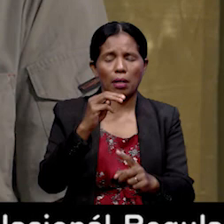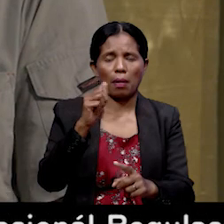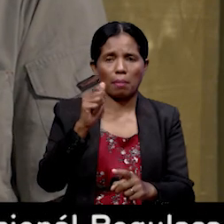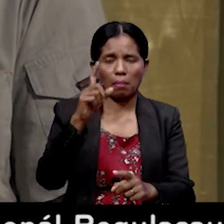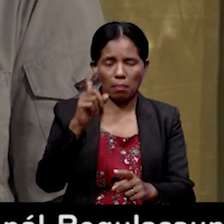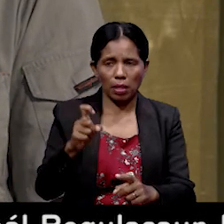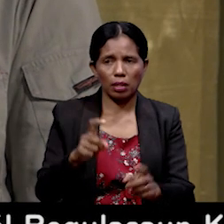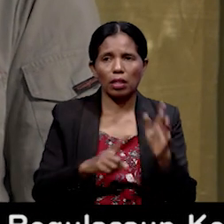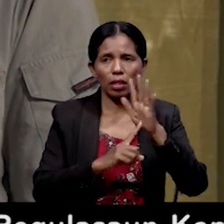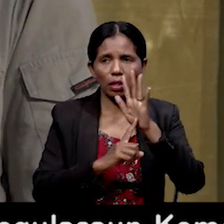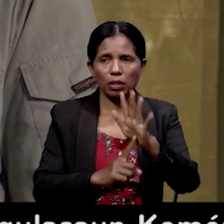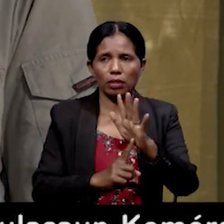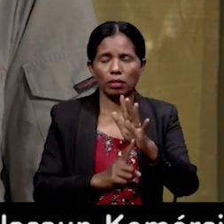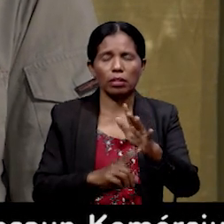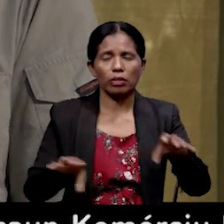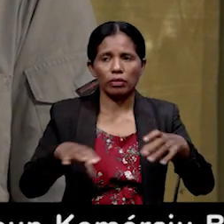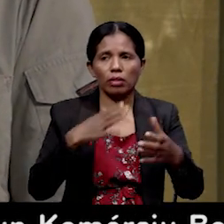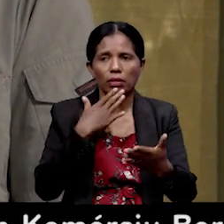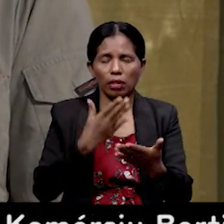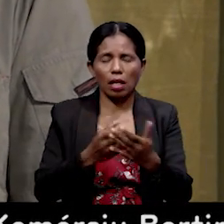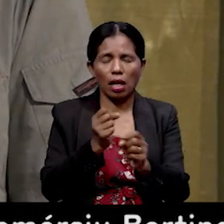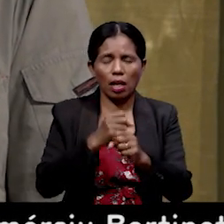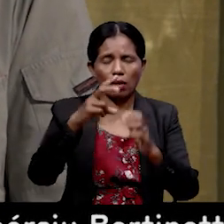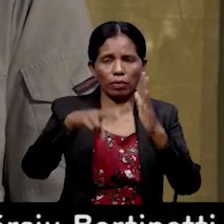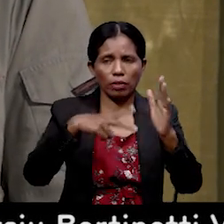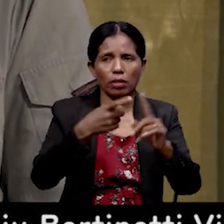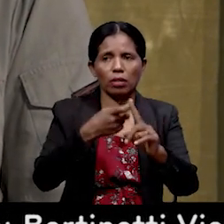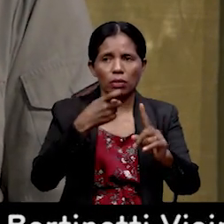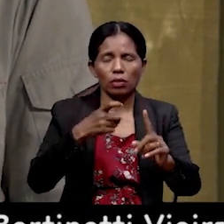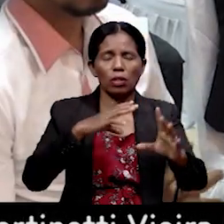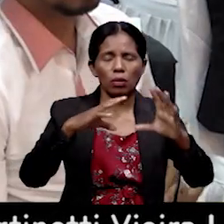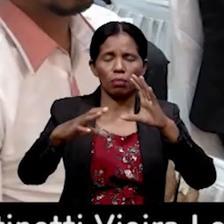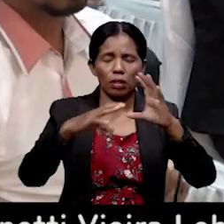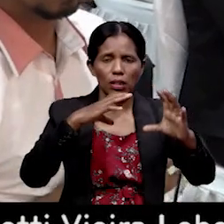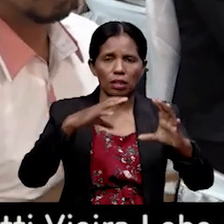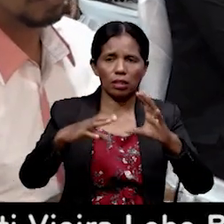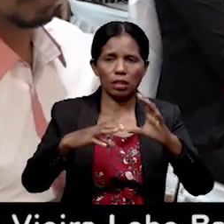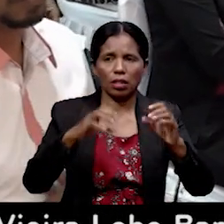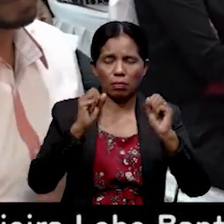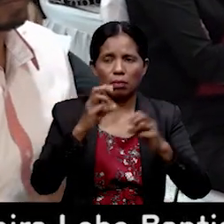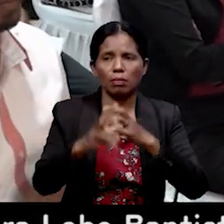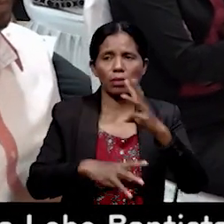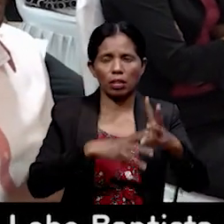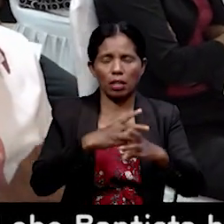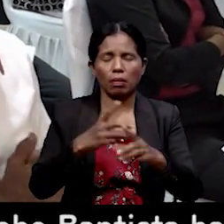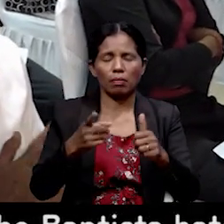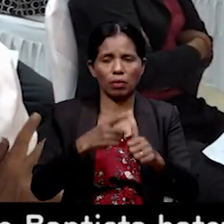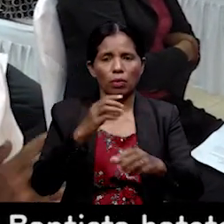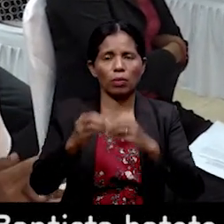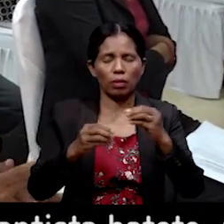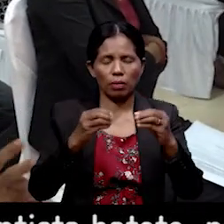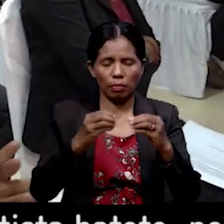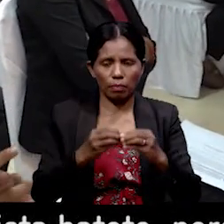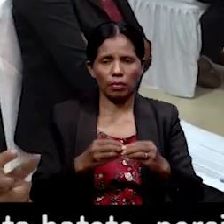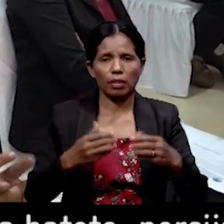Tal hatudu nia profesionalismu halo filmazen lihusi komunikasaun sosial mundial bahu dahuluk kona ba